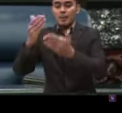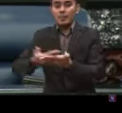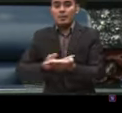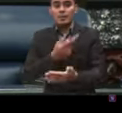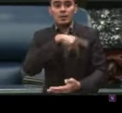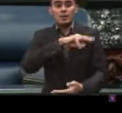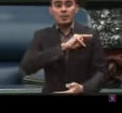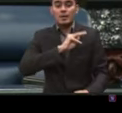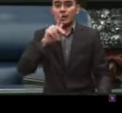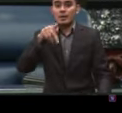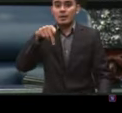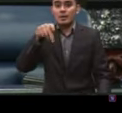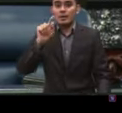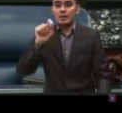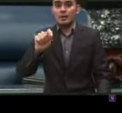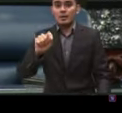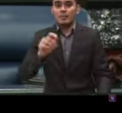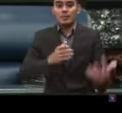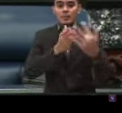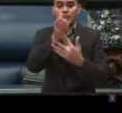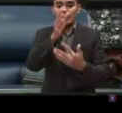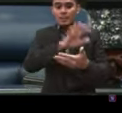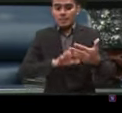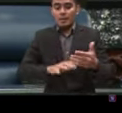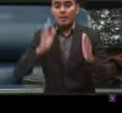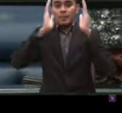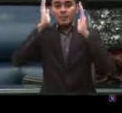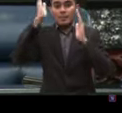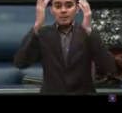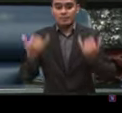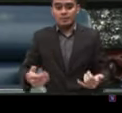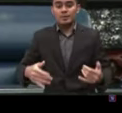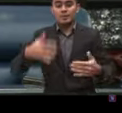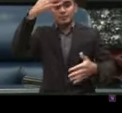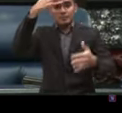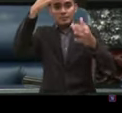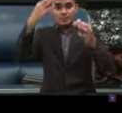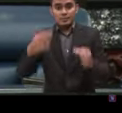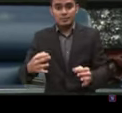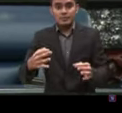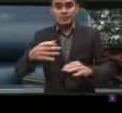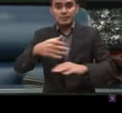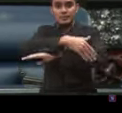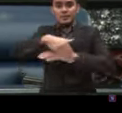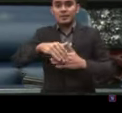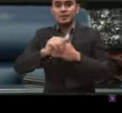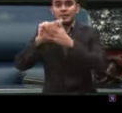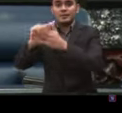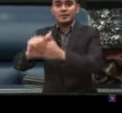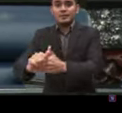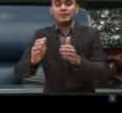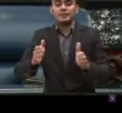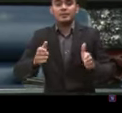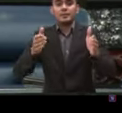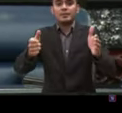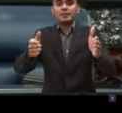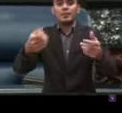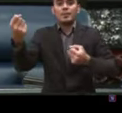Pembangunan Kerajaan Tempatan melalui Plan Malaysia kini telah memuktamadkan garis panduan perancangan laluan